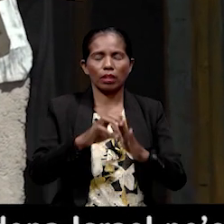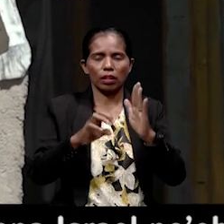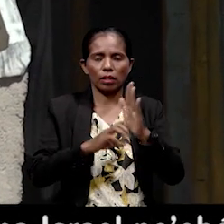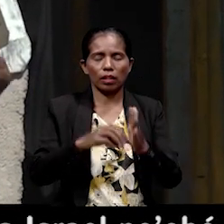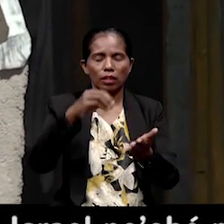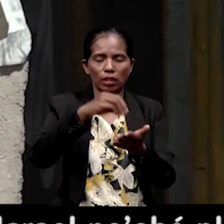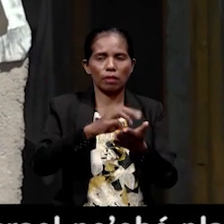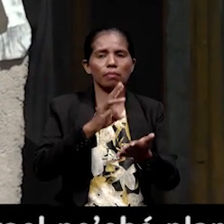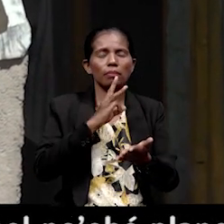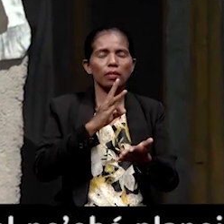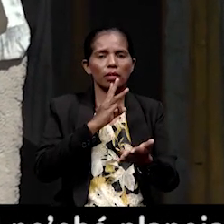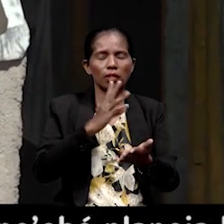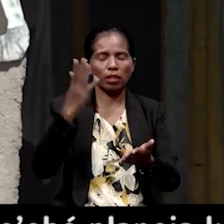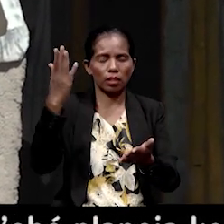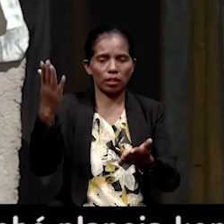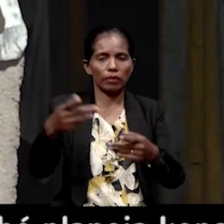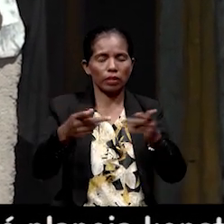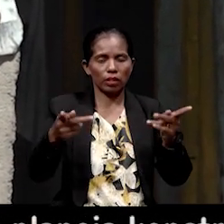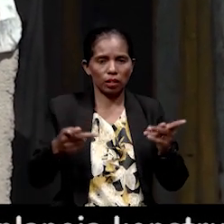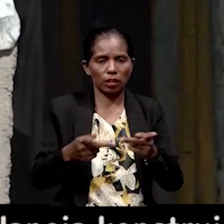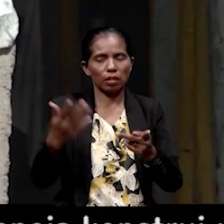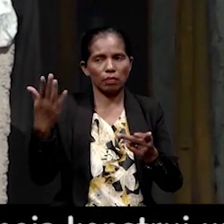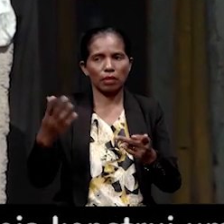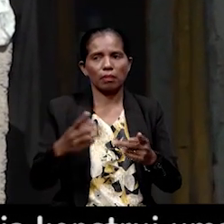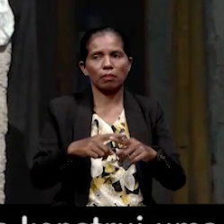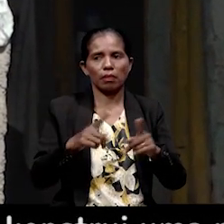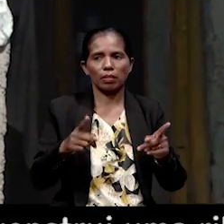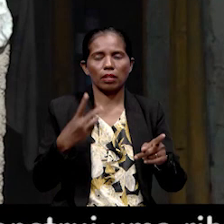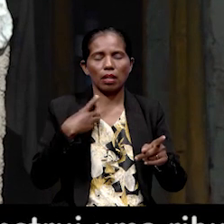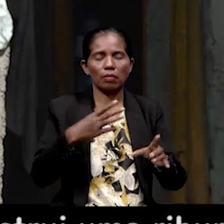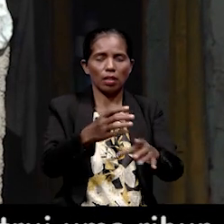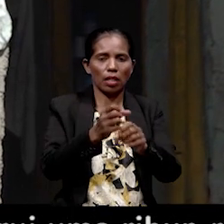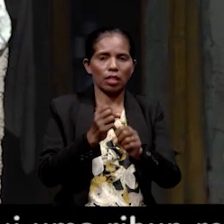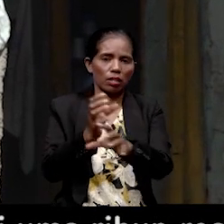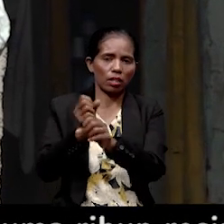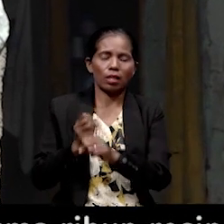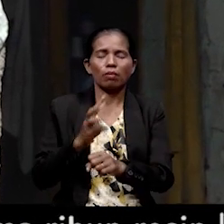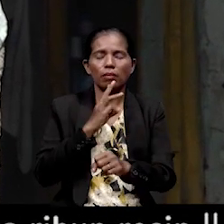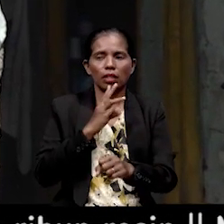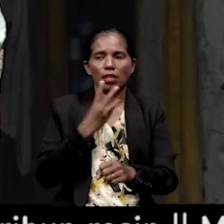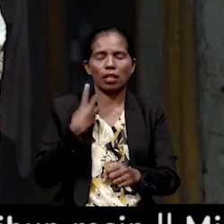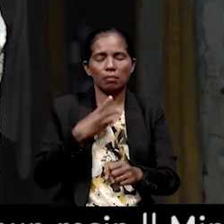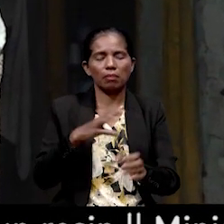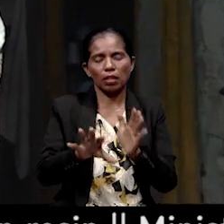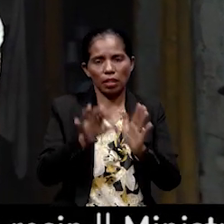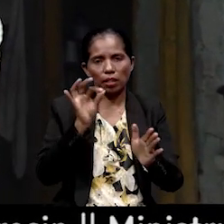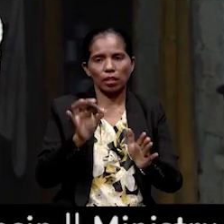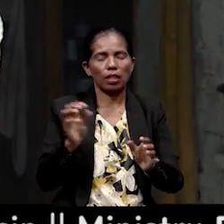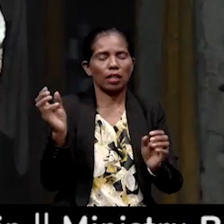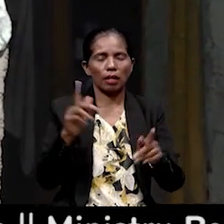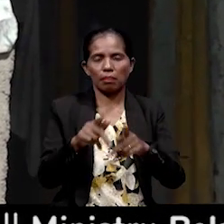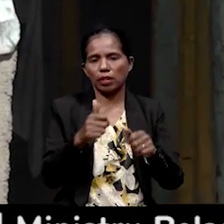be iha saiba lapangan ya ne. Mais ami husi parser ne saiba hada malu hutene ba. Dala rumah ambalu balu hetan, dala rumah balu mus